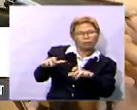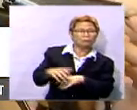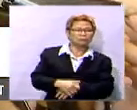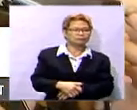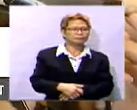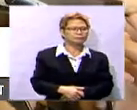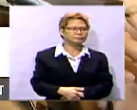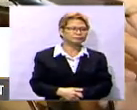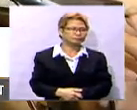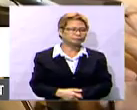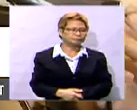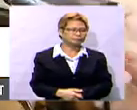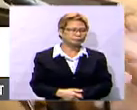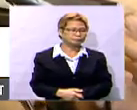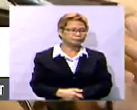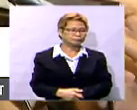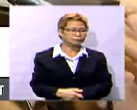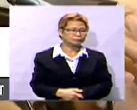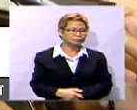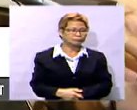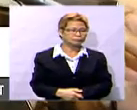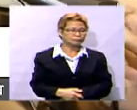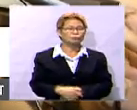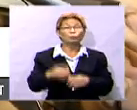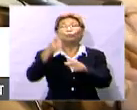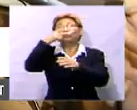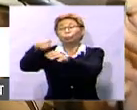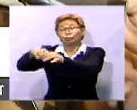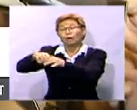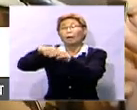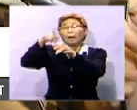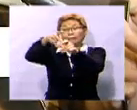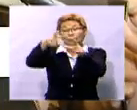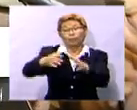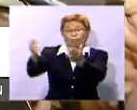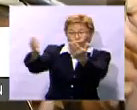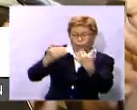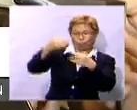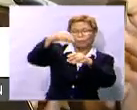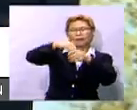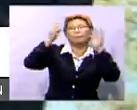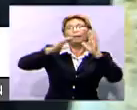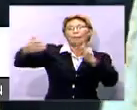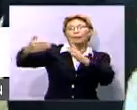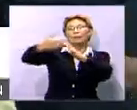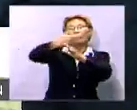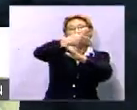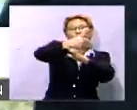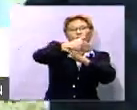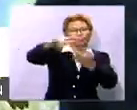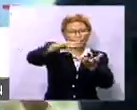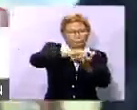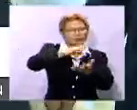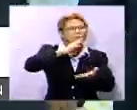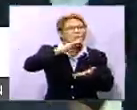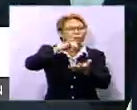menyambut kenaikan lagi penumpang ke dalam Malaysia melalui lapangan terbang. Beliau